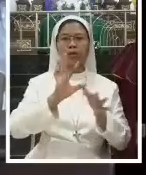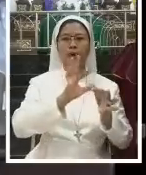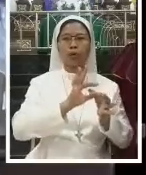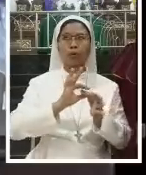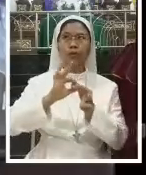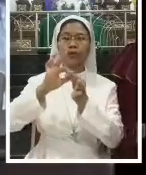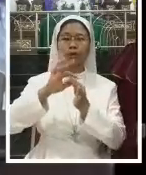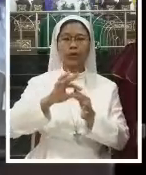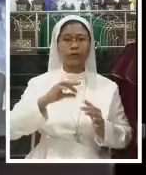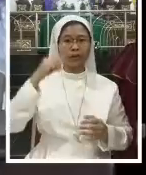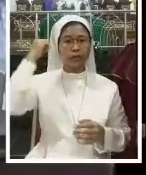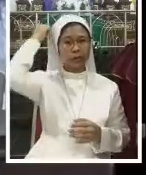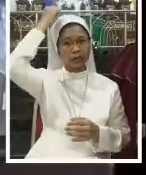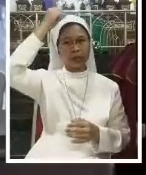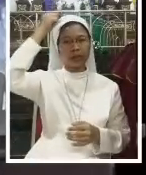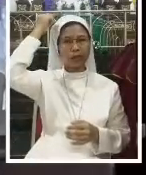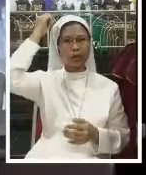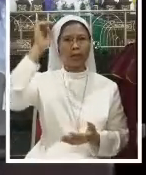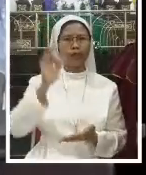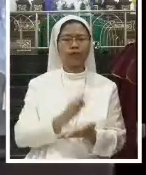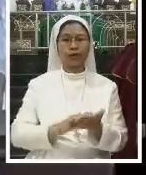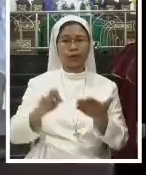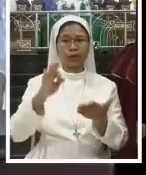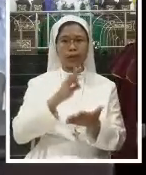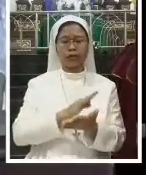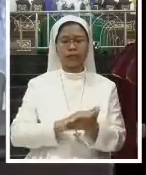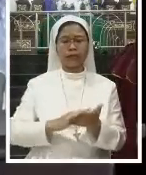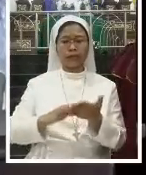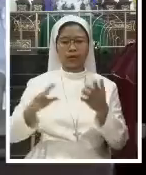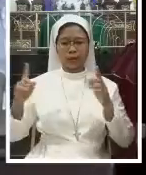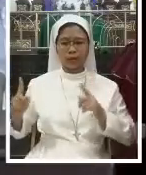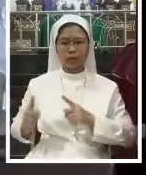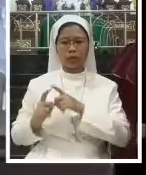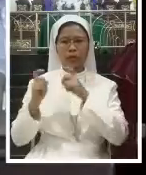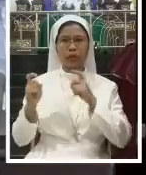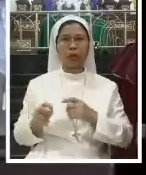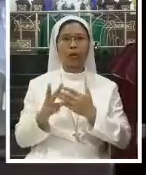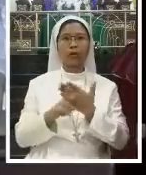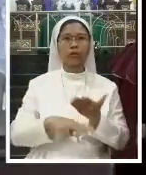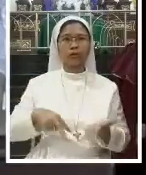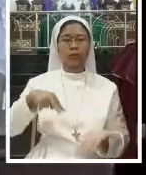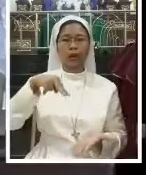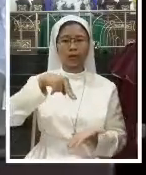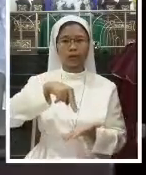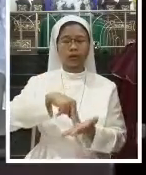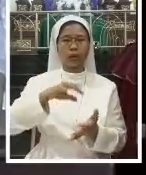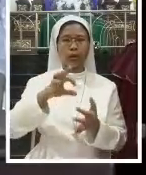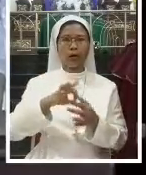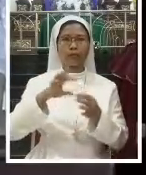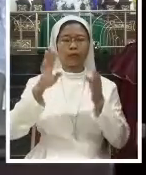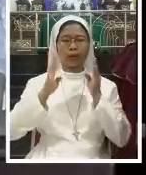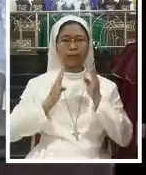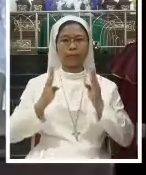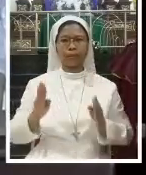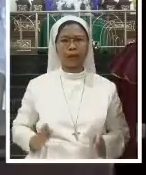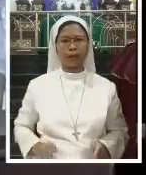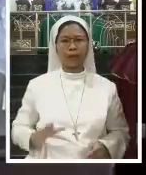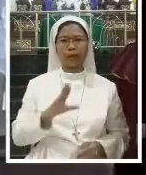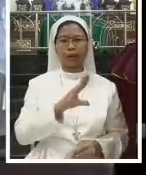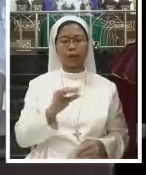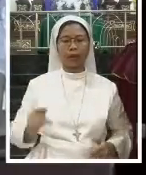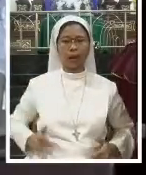sa parupakinabang ni mga santos, sa pagpatawad ni mga kasalan, sa pagkabuhay liwat ni